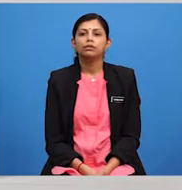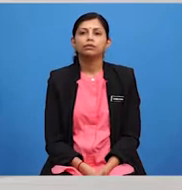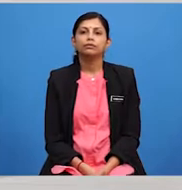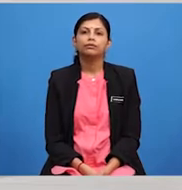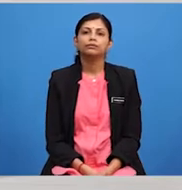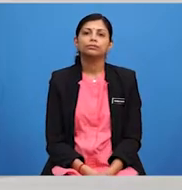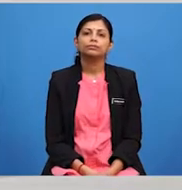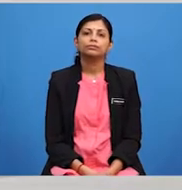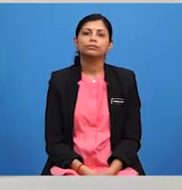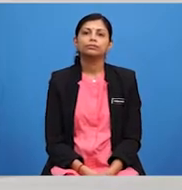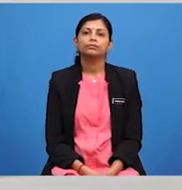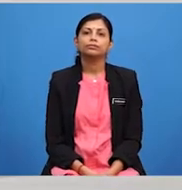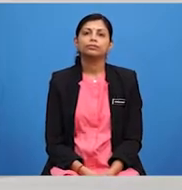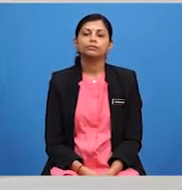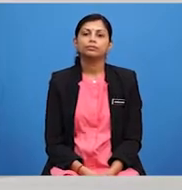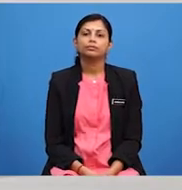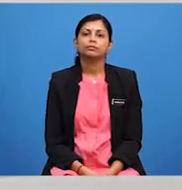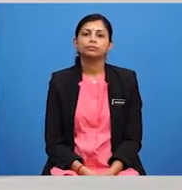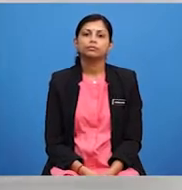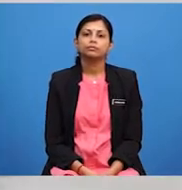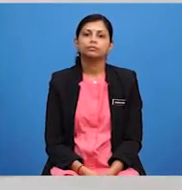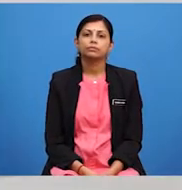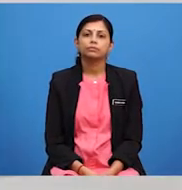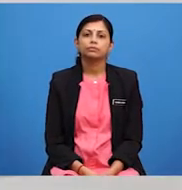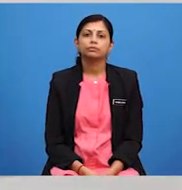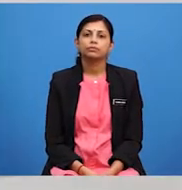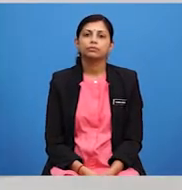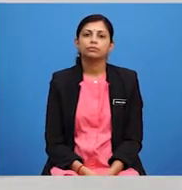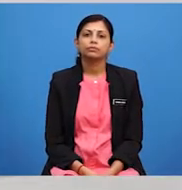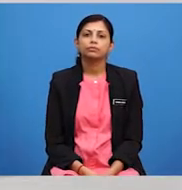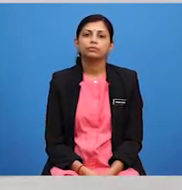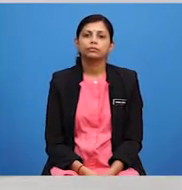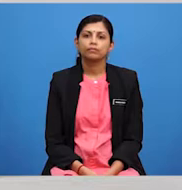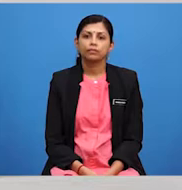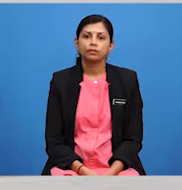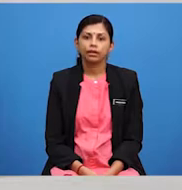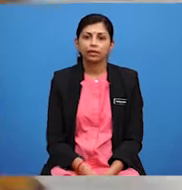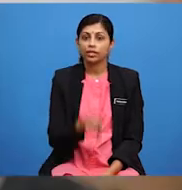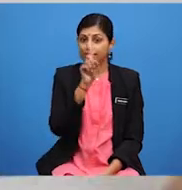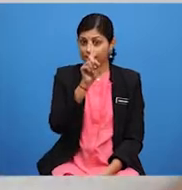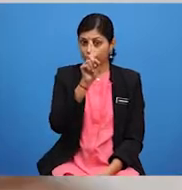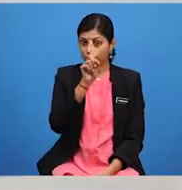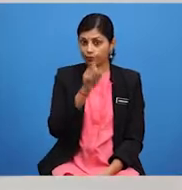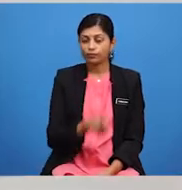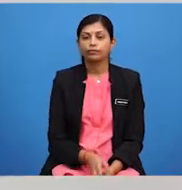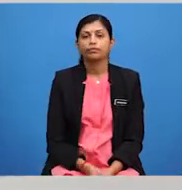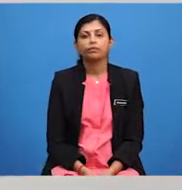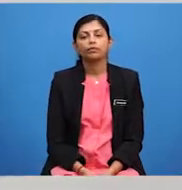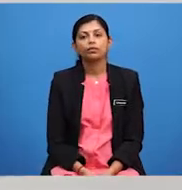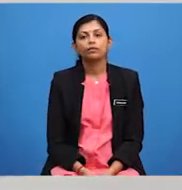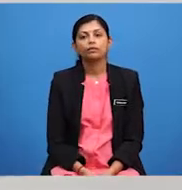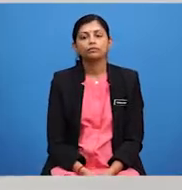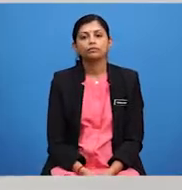dikehendaki dan labelkan dengan label titik 1. Langkah